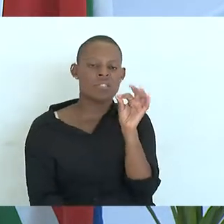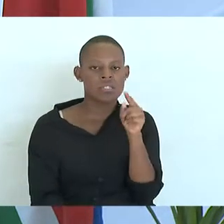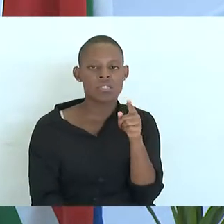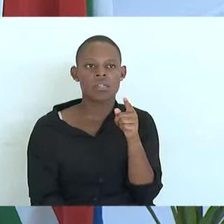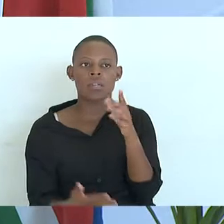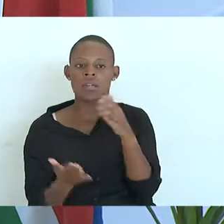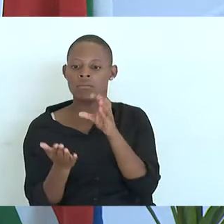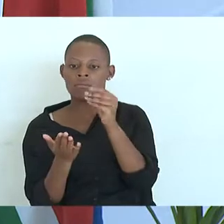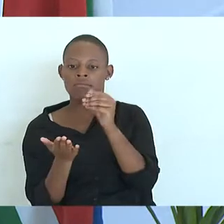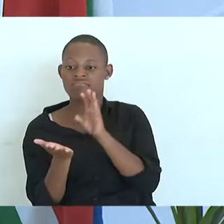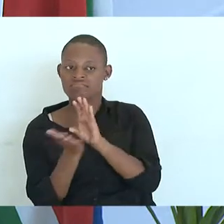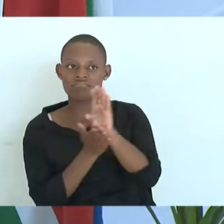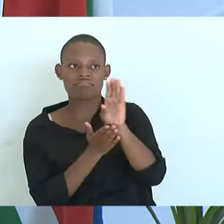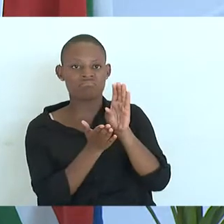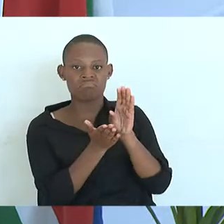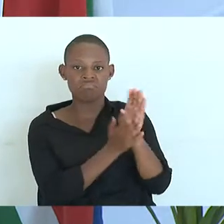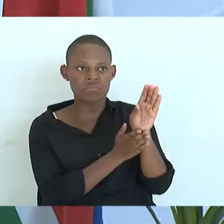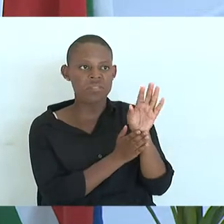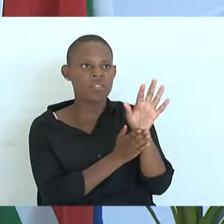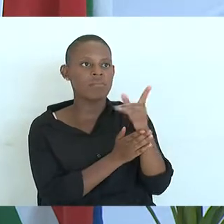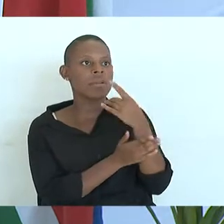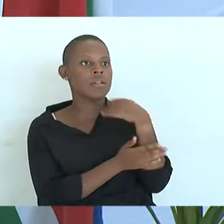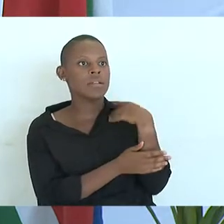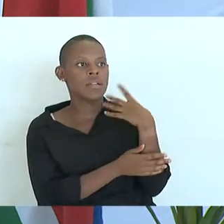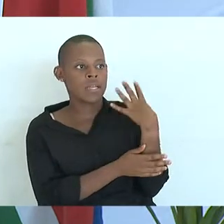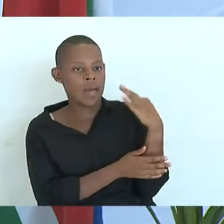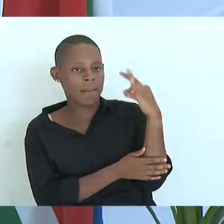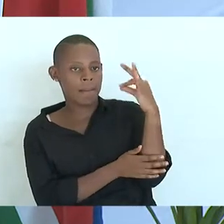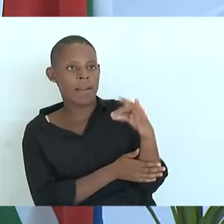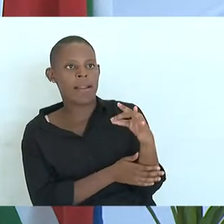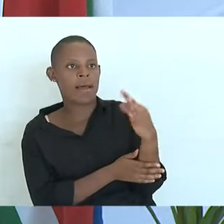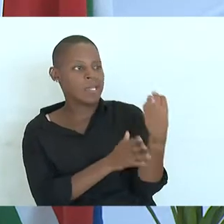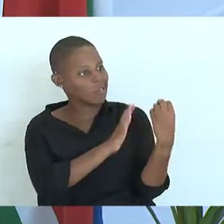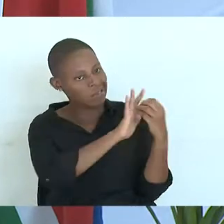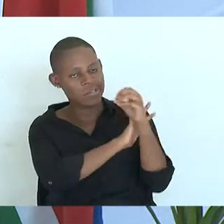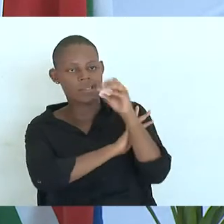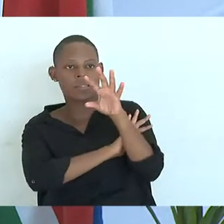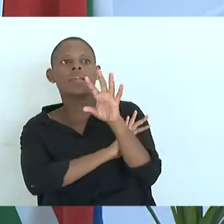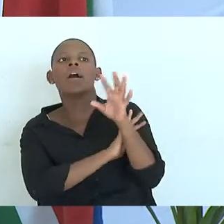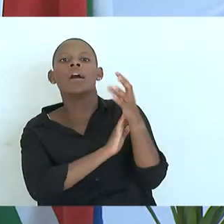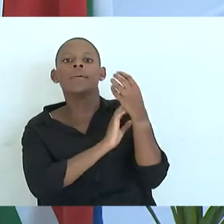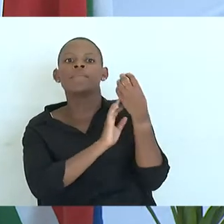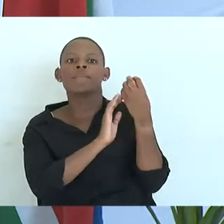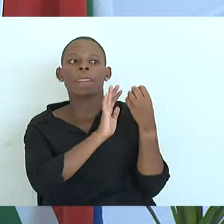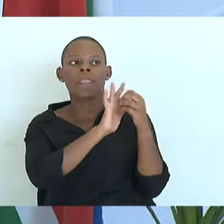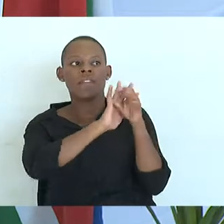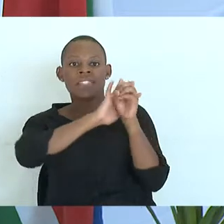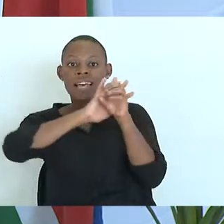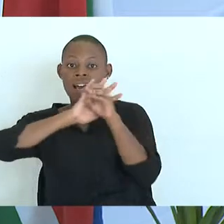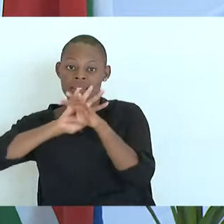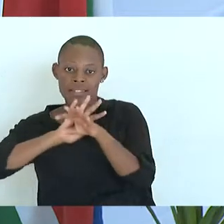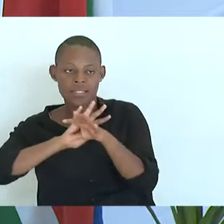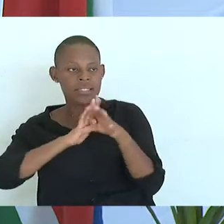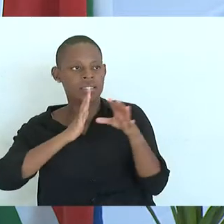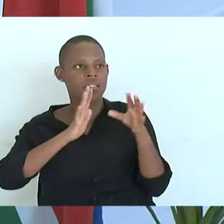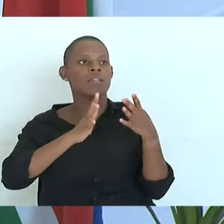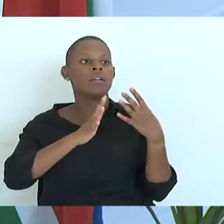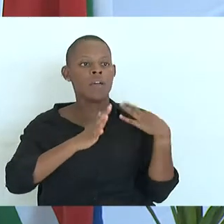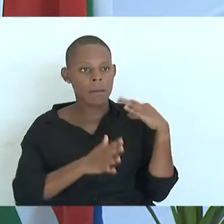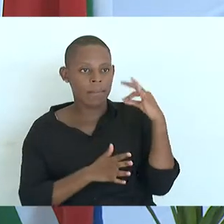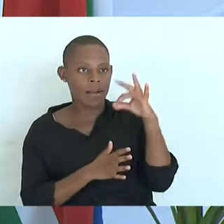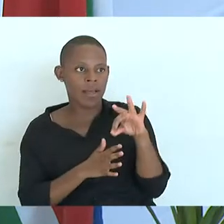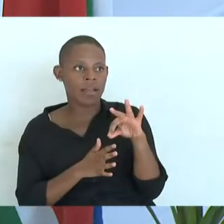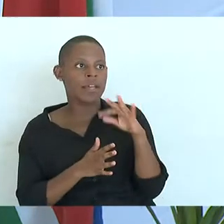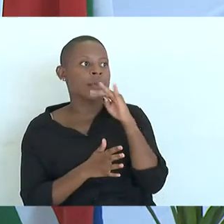aya announcewa kwakuvele kube ukuthi kuya applywa kube khona ifeedback kodwa ngiyafisa